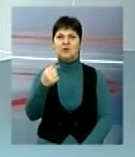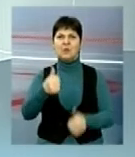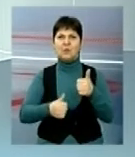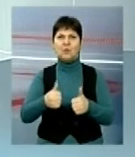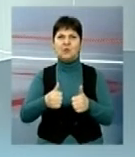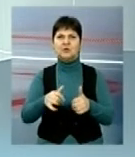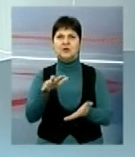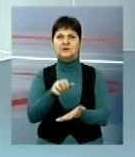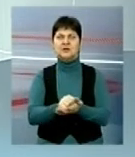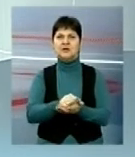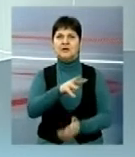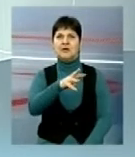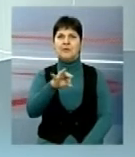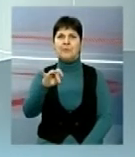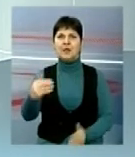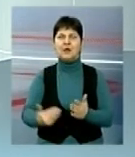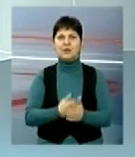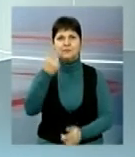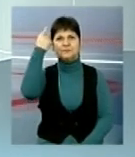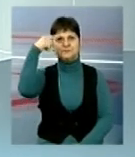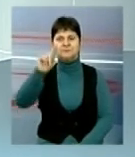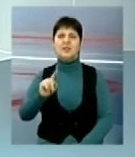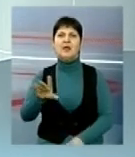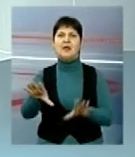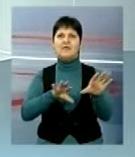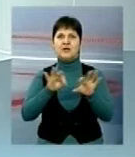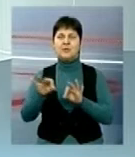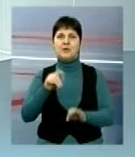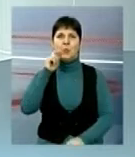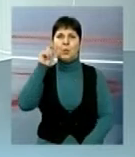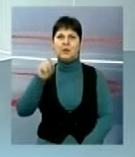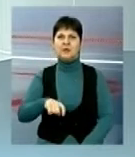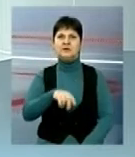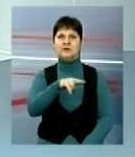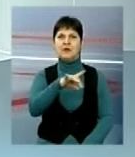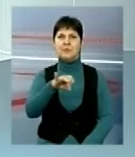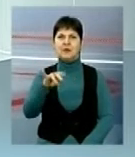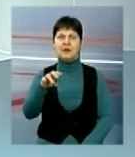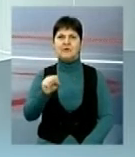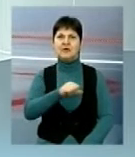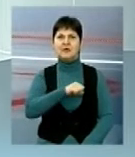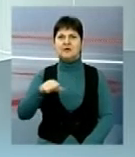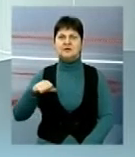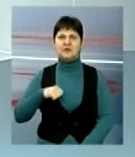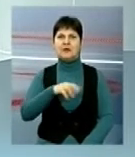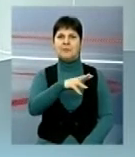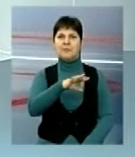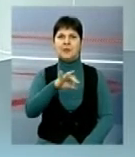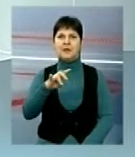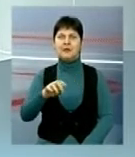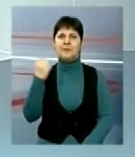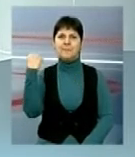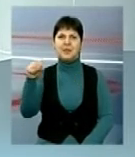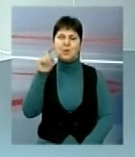конкурсі серед мерів-інноваторів. Відбір провело видання «Українська правда» разом із міжнародним самітом мерів. Про перемогу